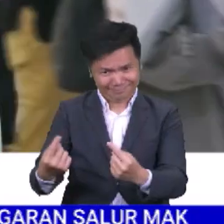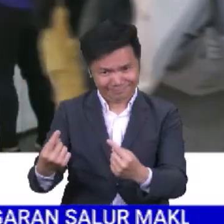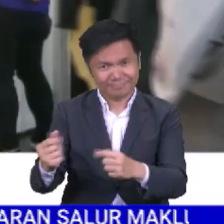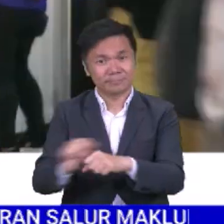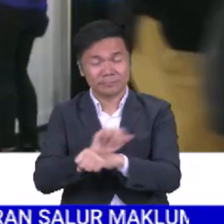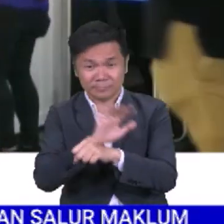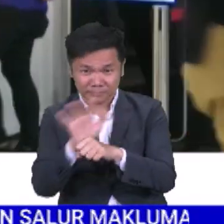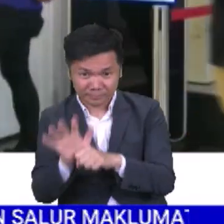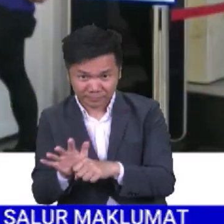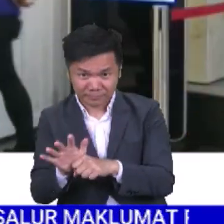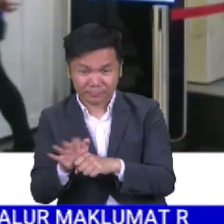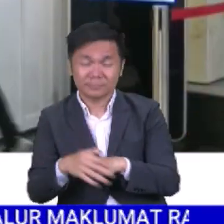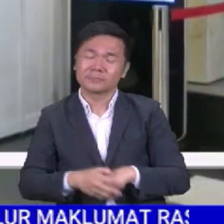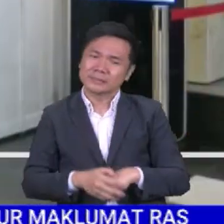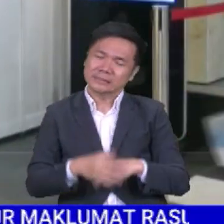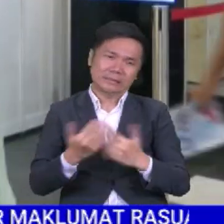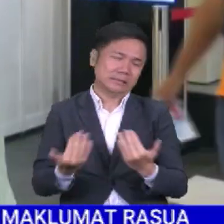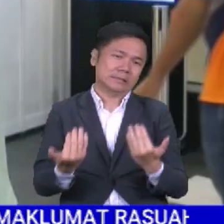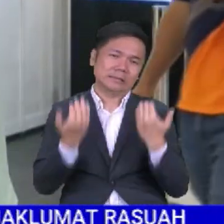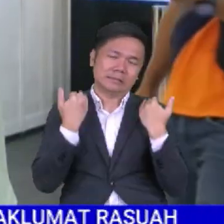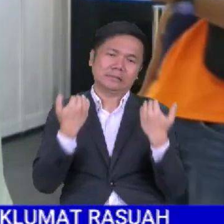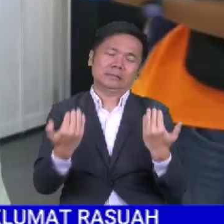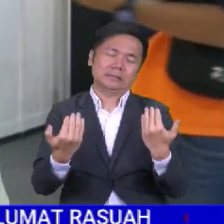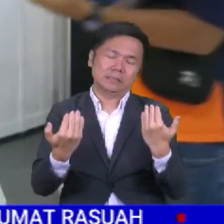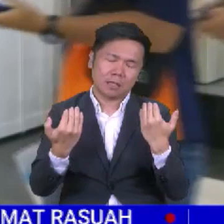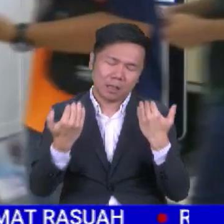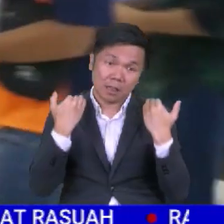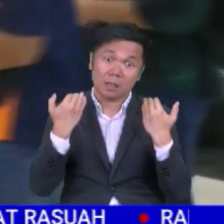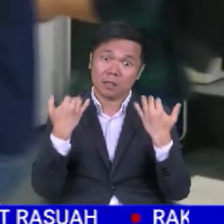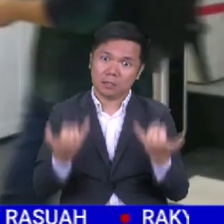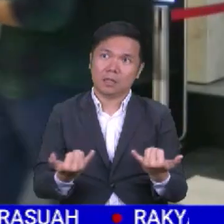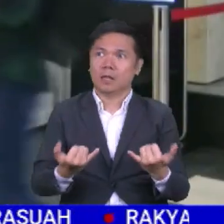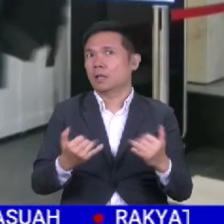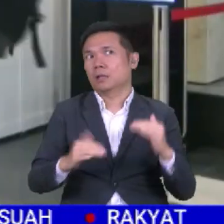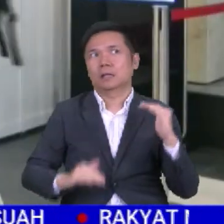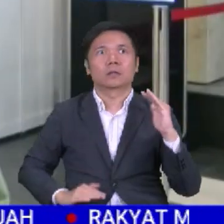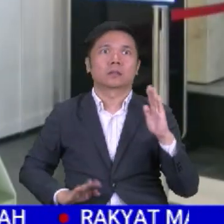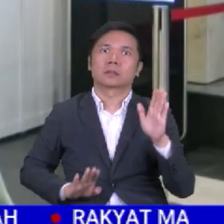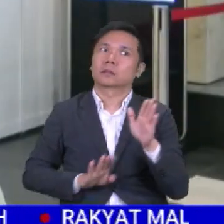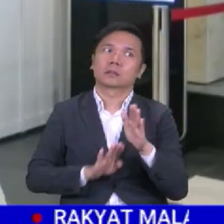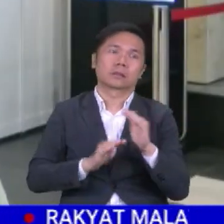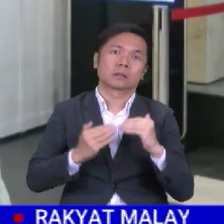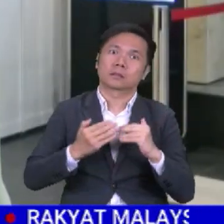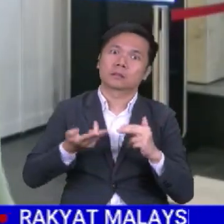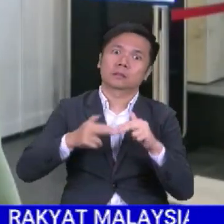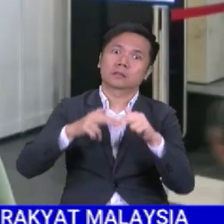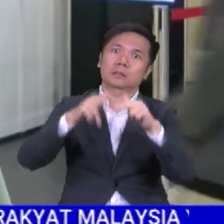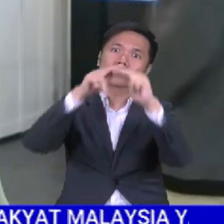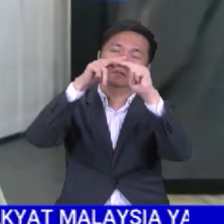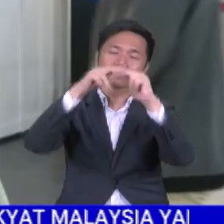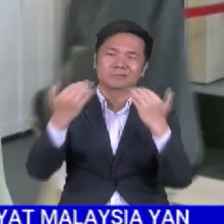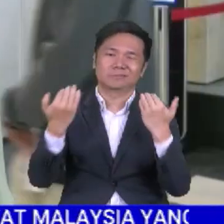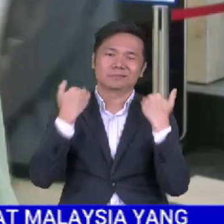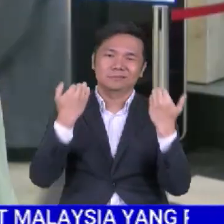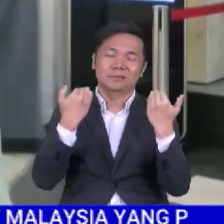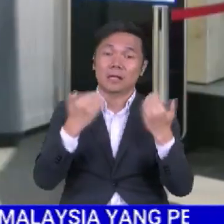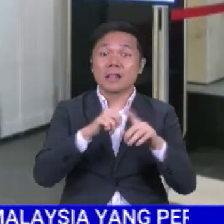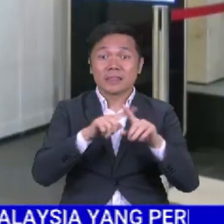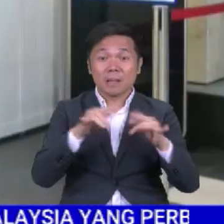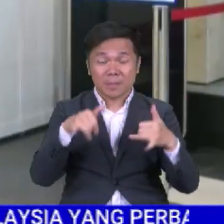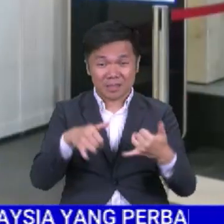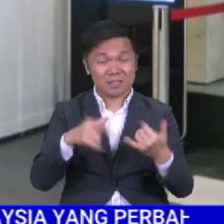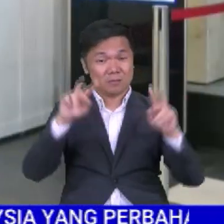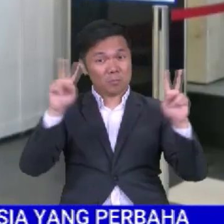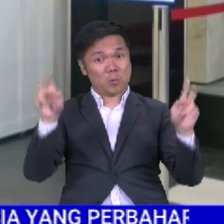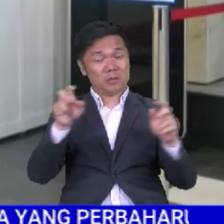telah mengakibatkan kadar pengangguran di negara ini mencapai paras luar biasa. Namun, pelaksanaan inisiatif